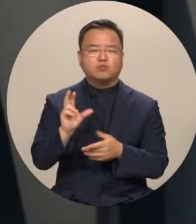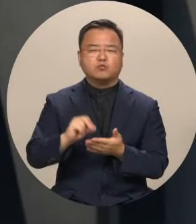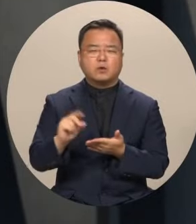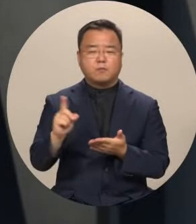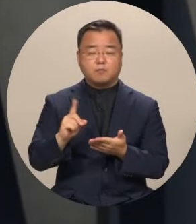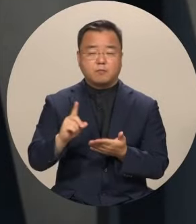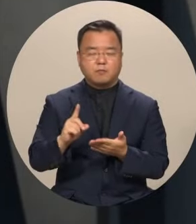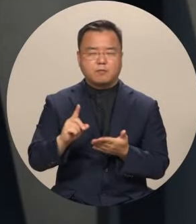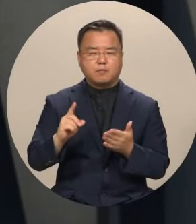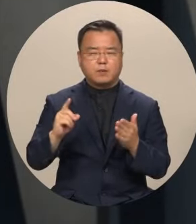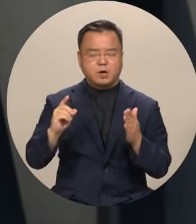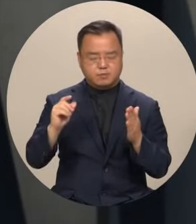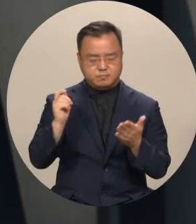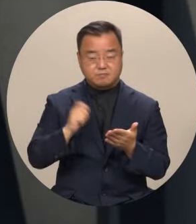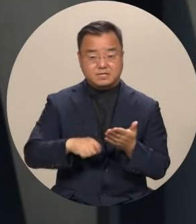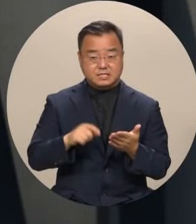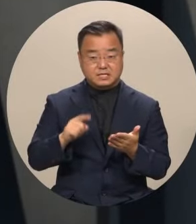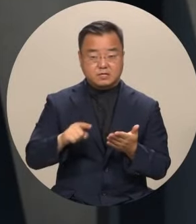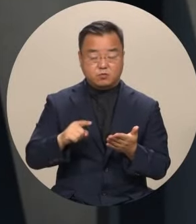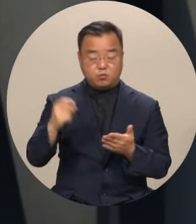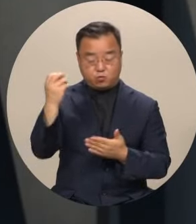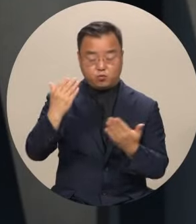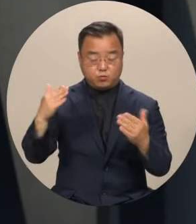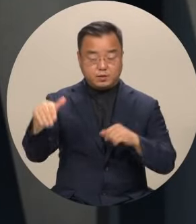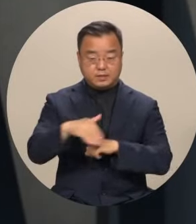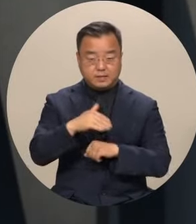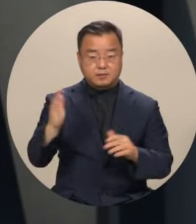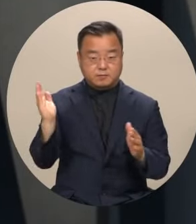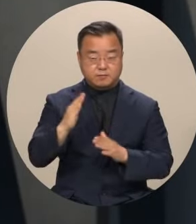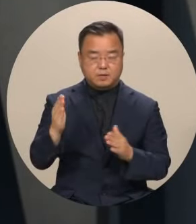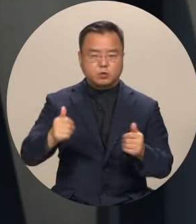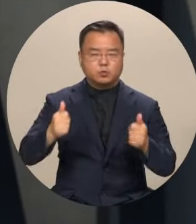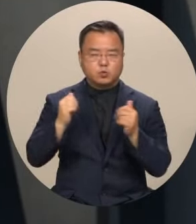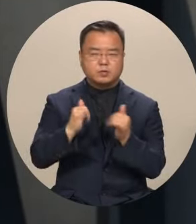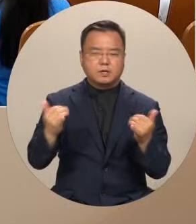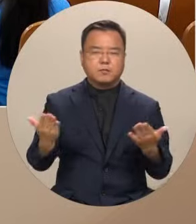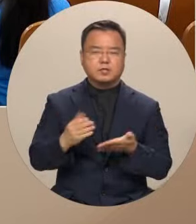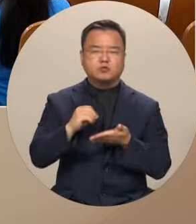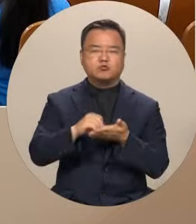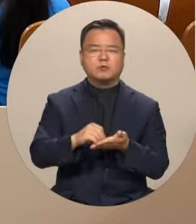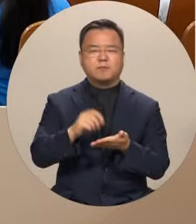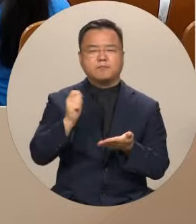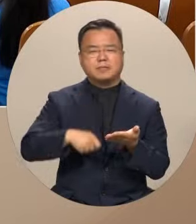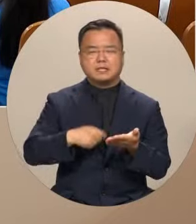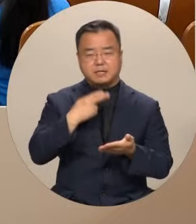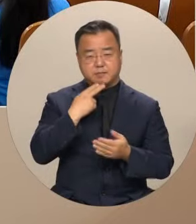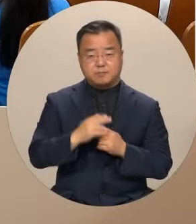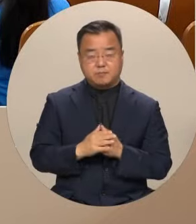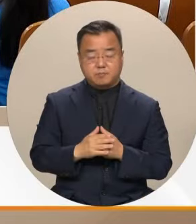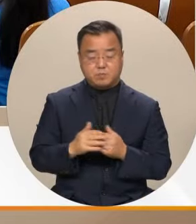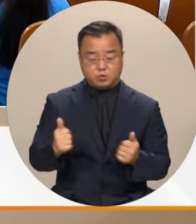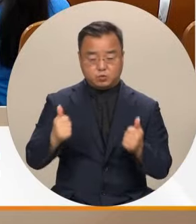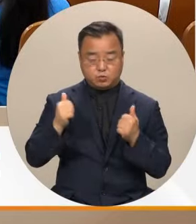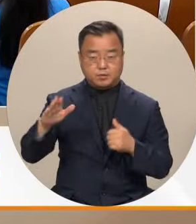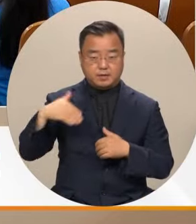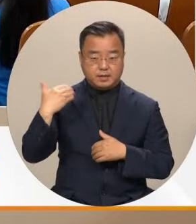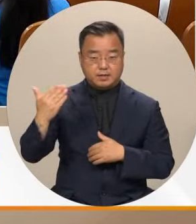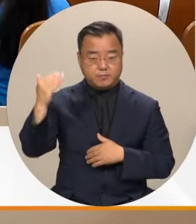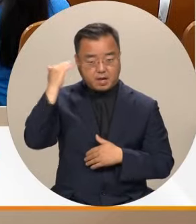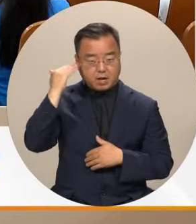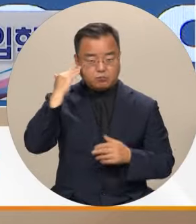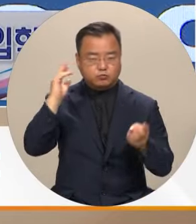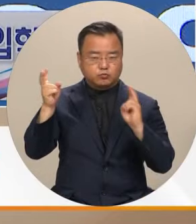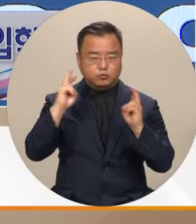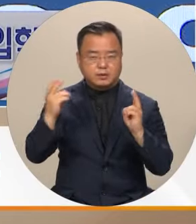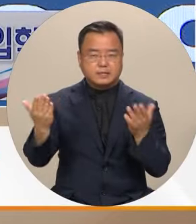고등학교 졸업 예정자나 졸업생을 대상으로 한 취업비자가 따로 없습니다 이 유학생들이 졸업을 하고 난 뒤에 우리나라 기업에 다시